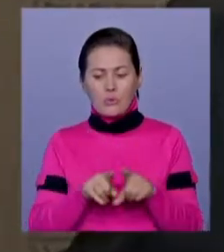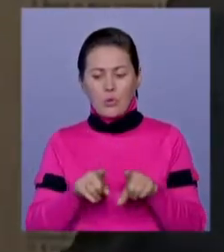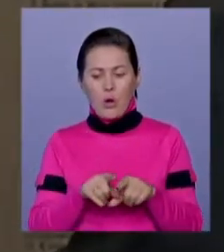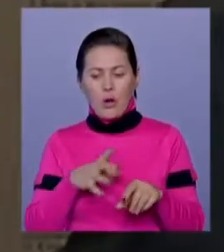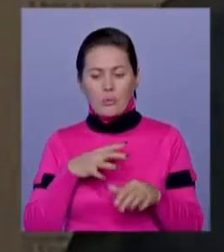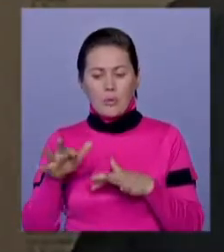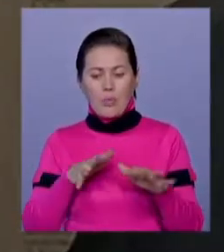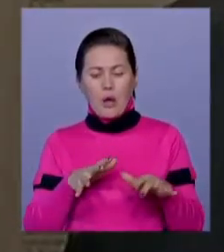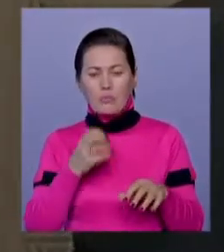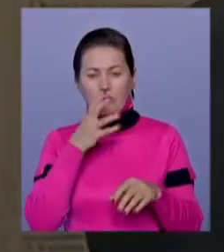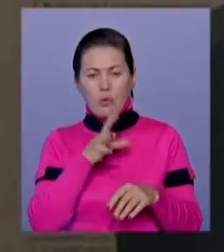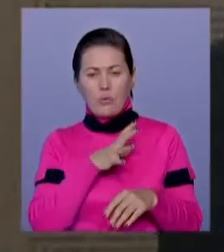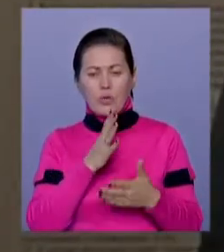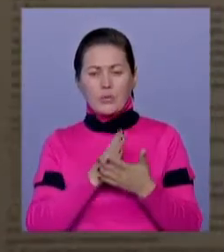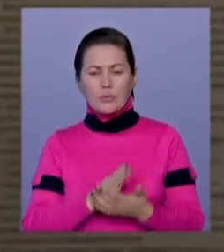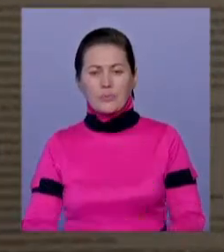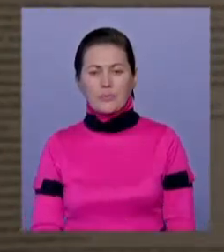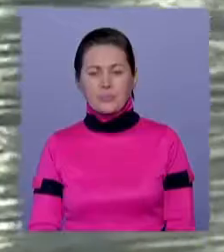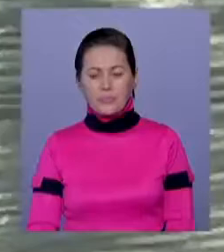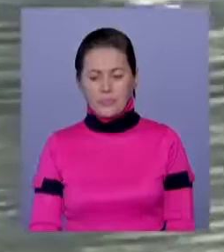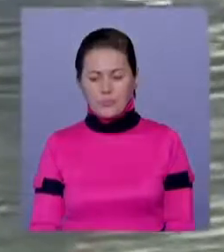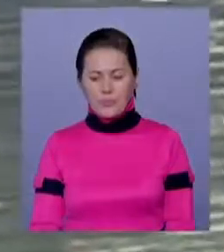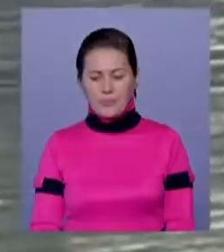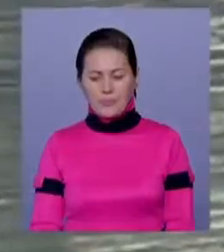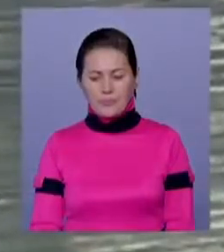осындай іс-шаралар жақсы болар еді.